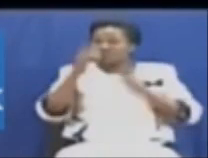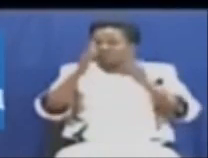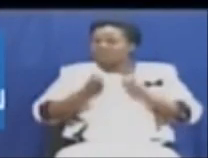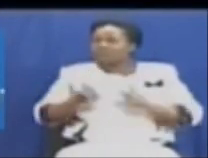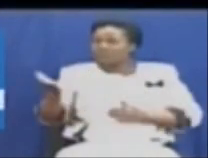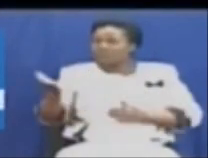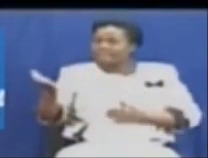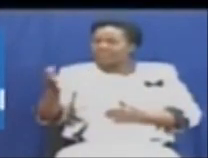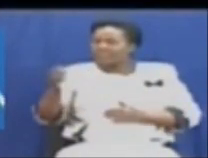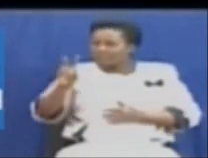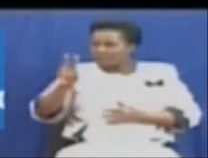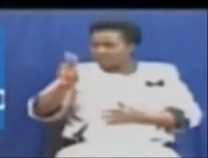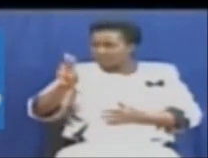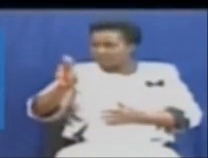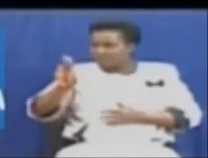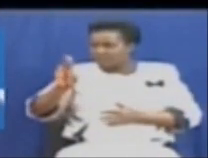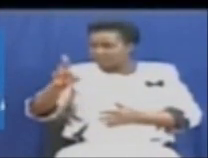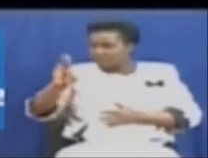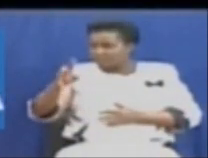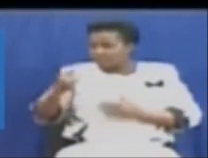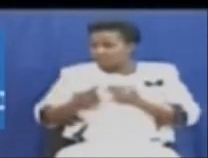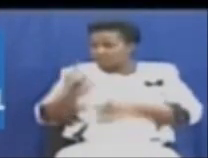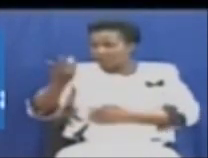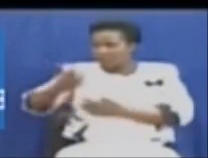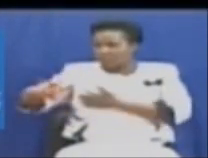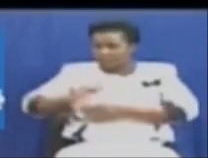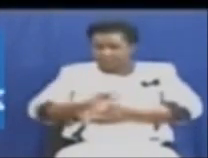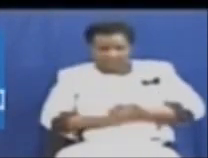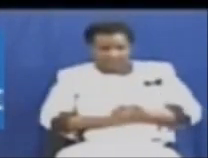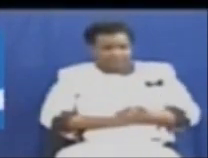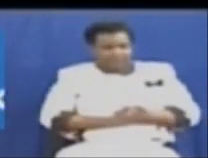Mheshimiwa Waziri Mkuu, majibu.